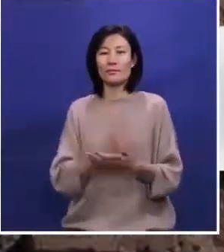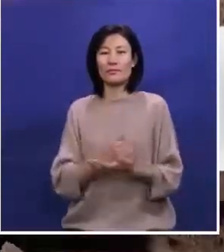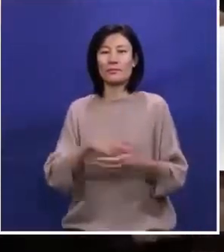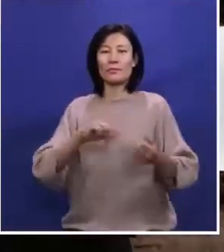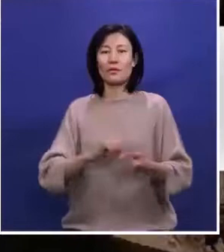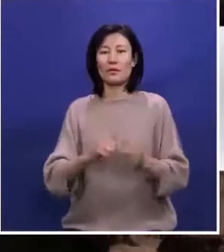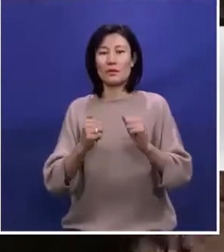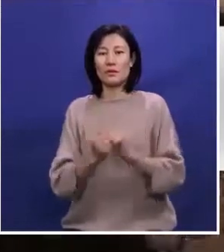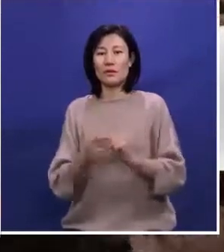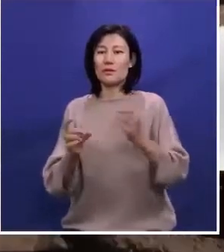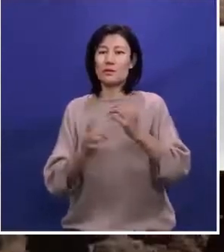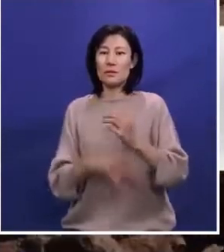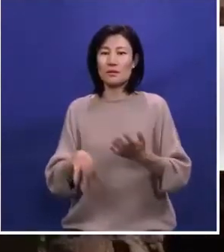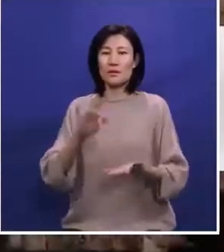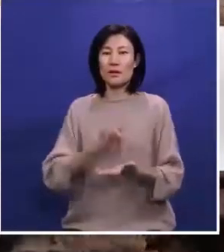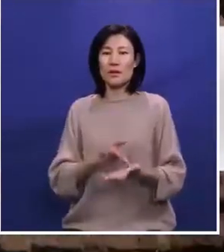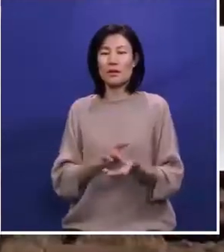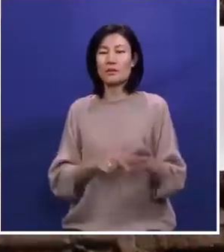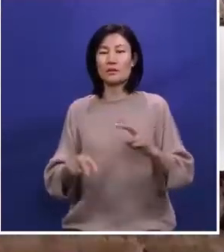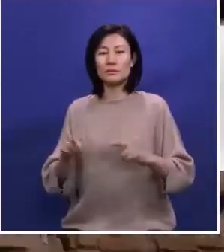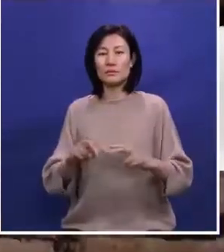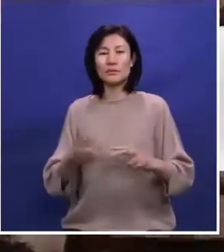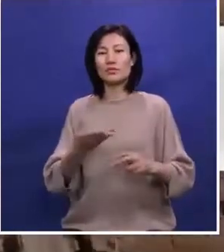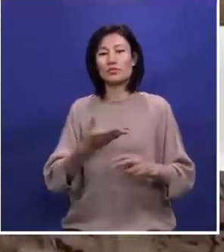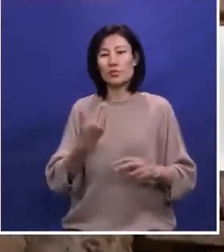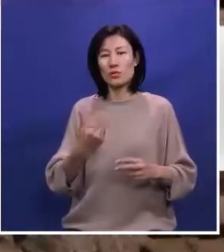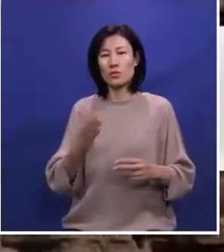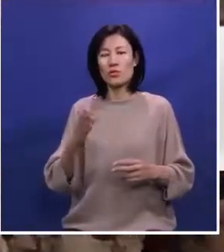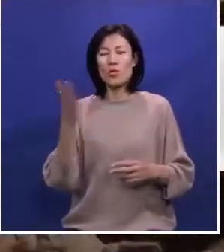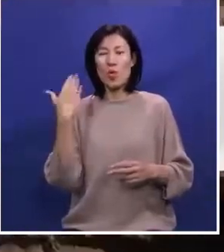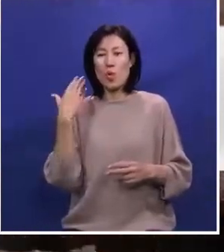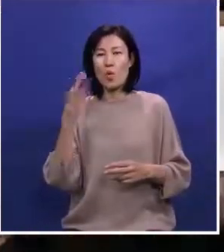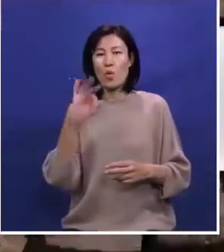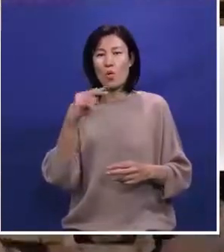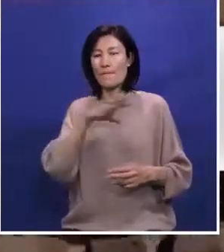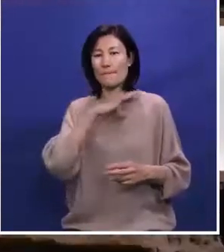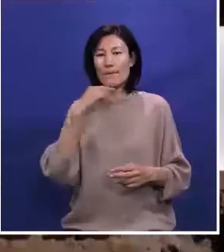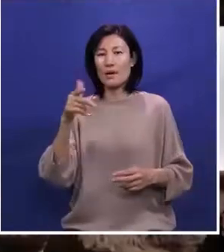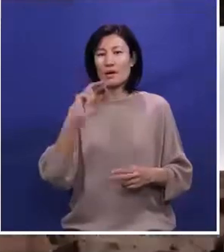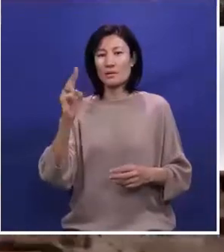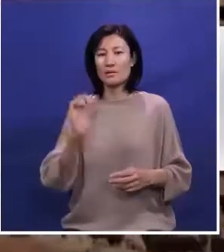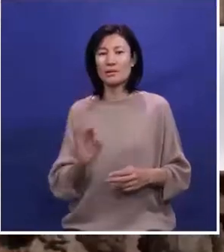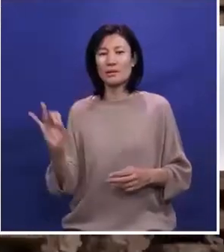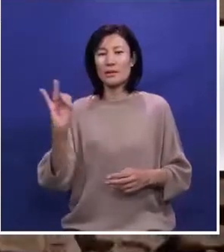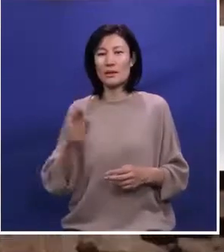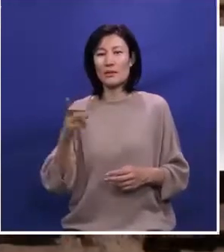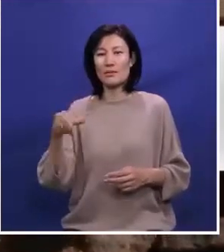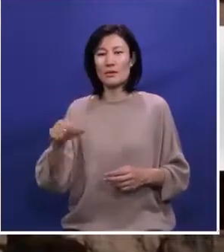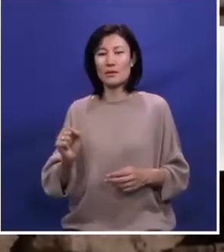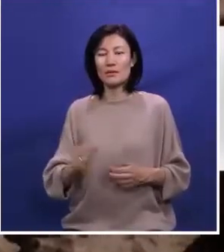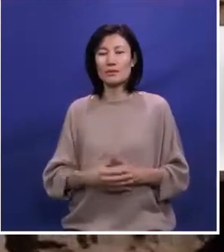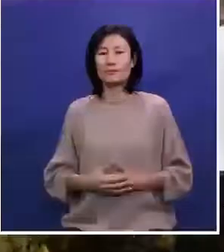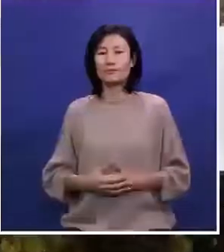мен көне қалашықтың орны толық зерттелмей қалған. Сан ғасырлық тарихын ішіне бүгіп жатқан Бабата